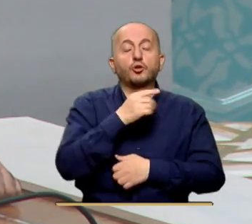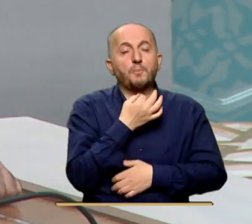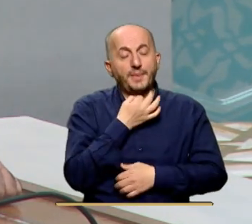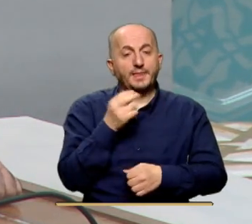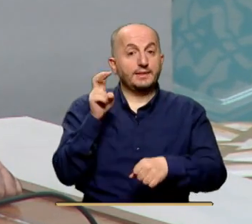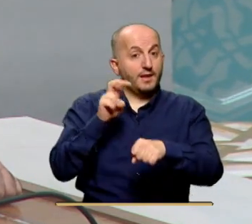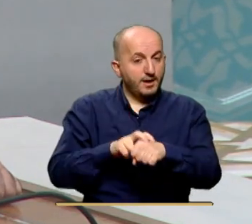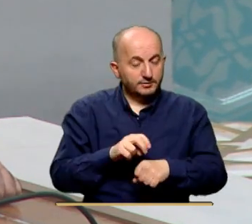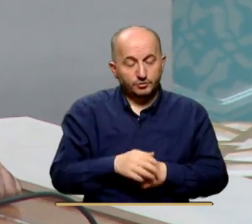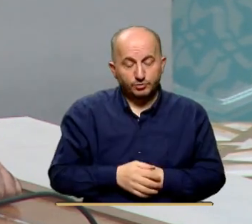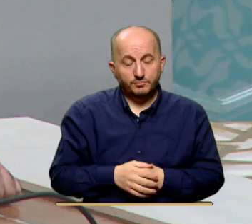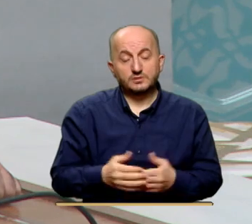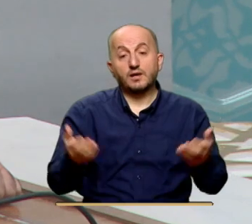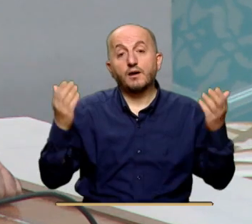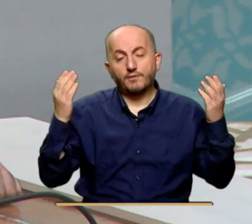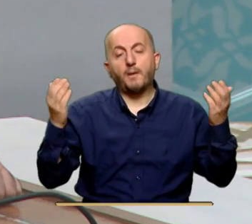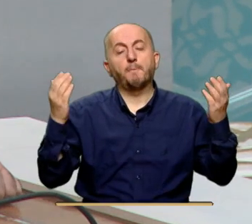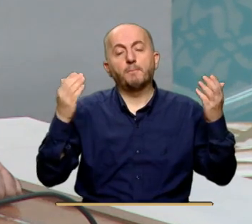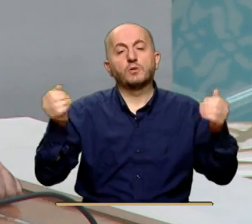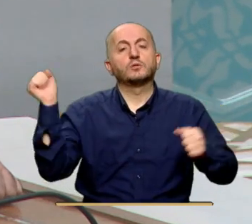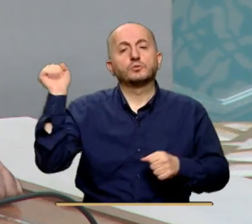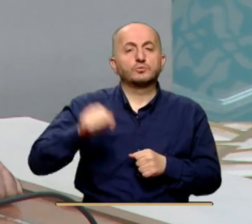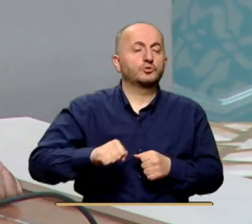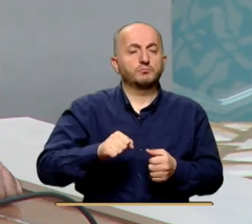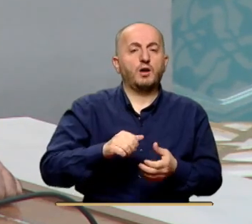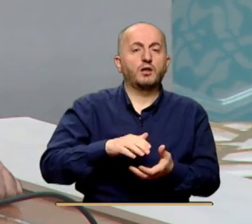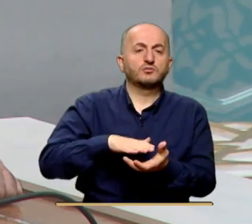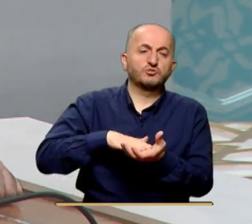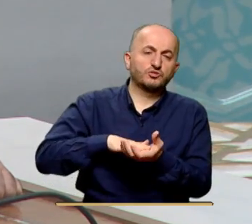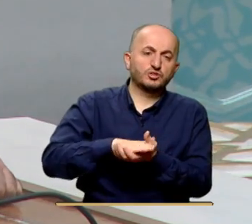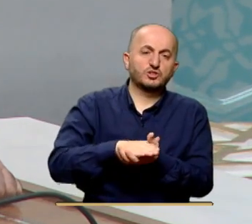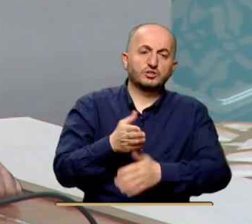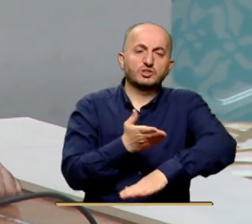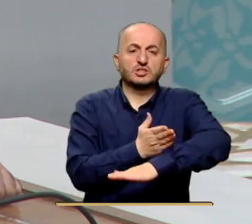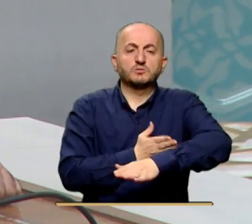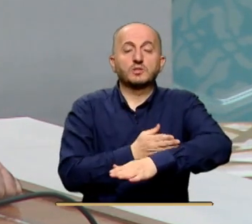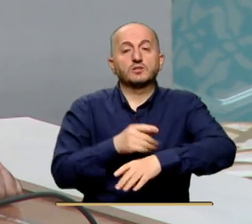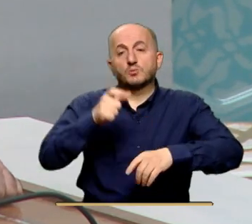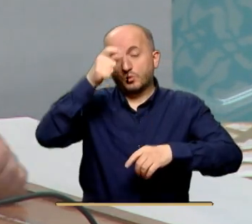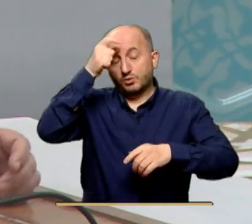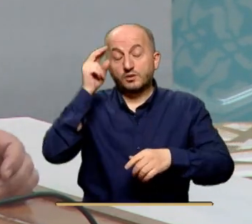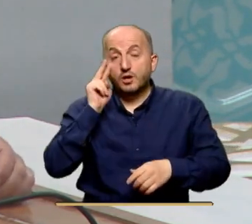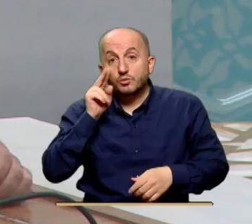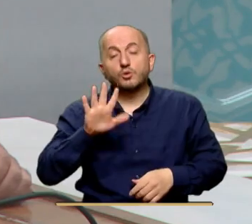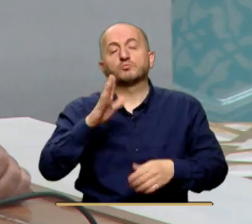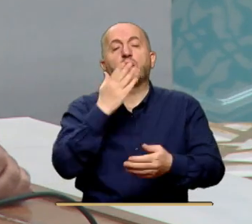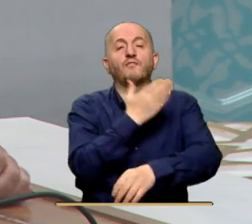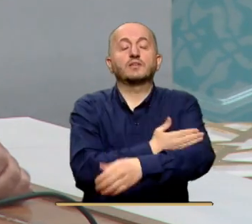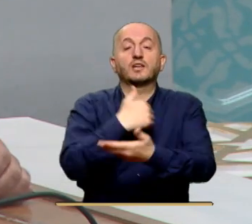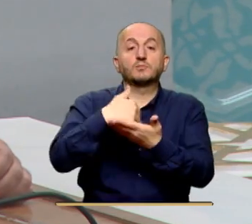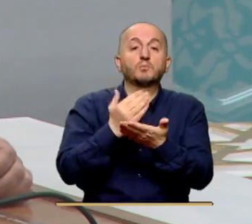yad ediyorum. Ya Rab, düşman çizmesini bu ülkede gösterme. Vatanımızı